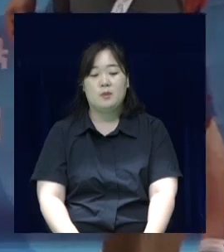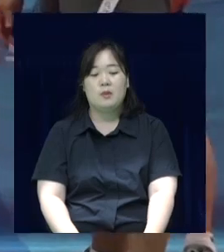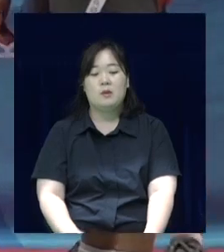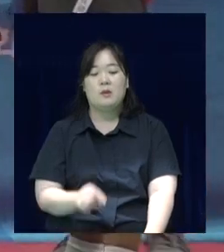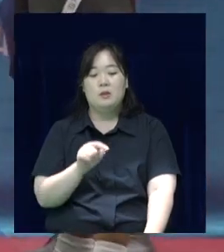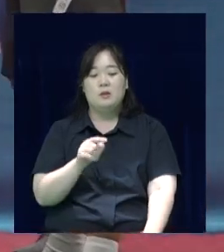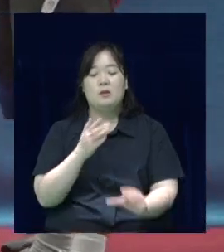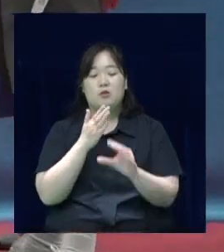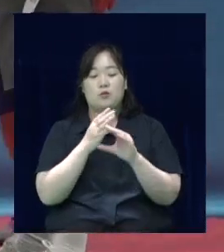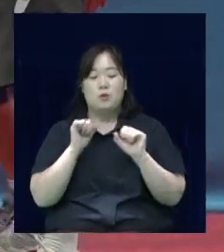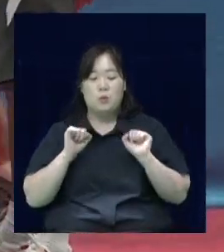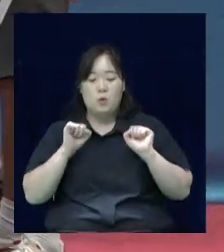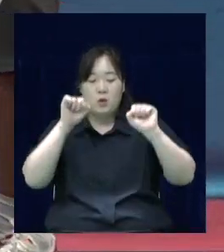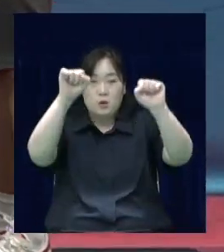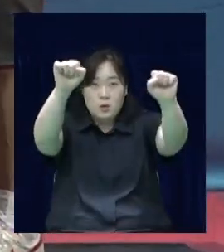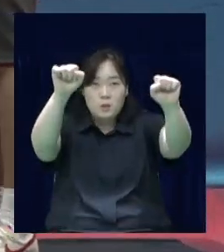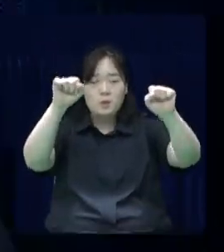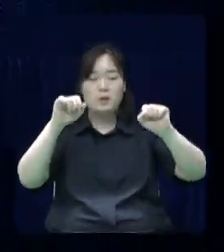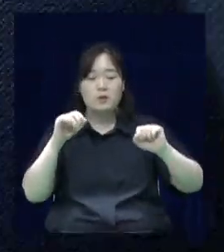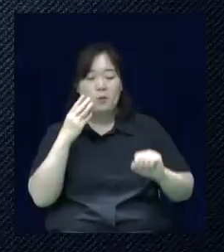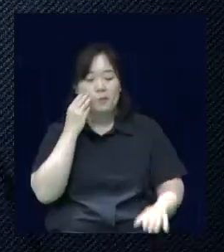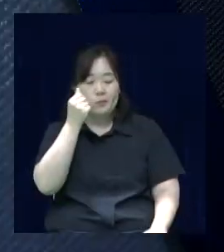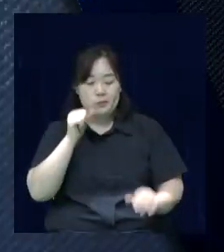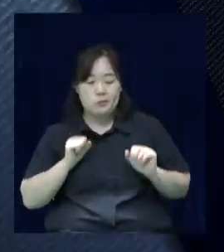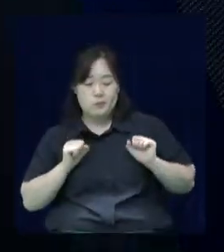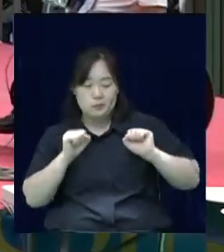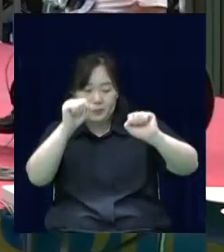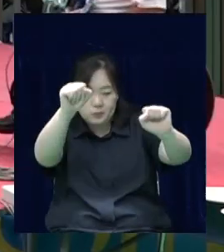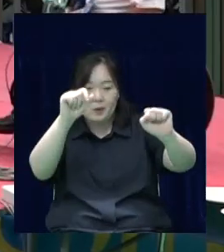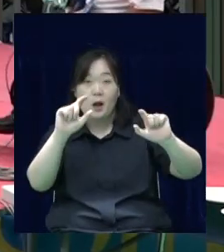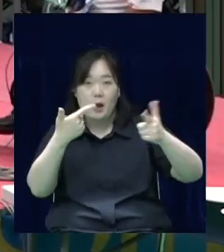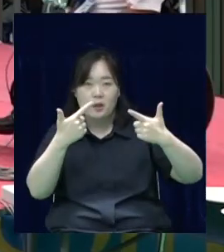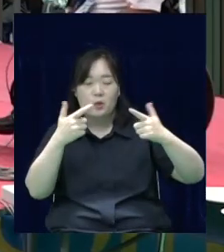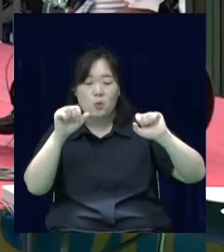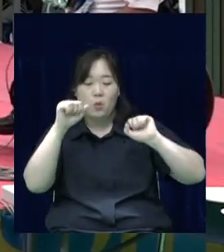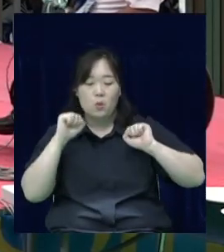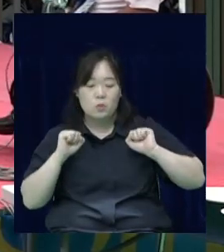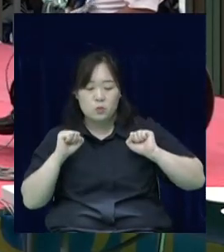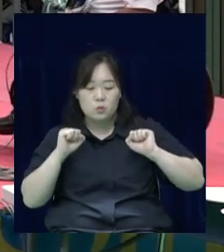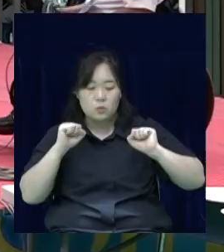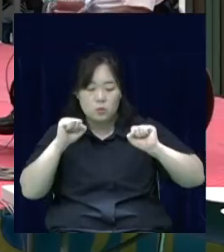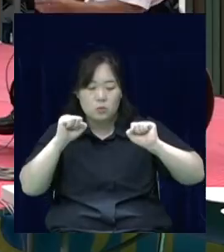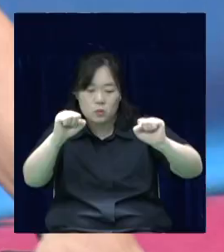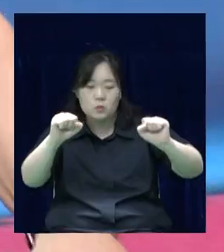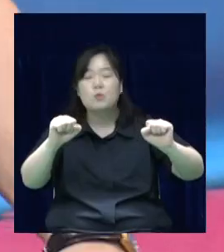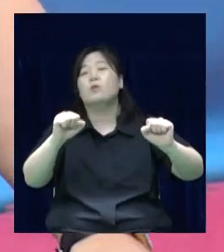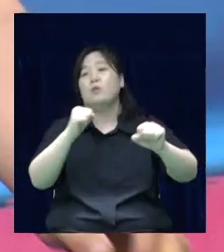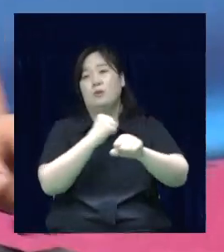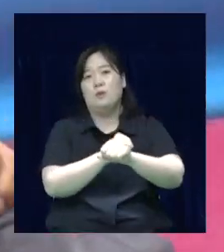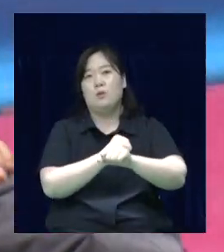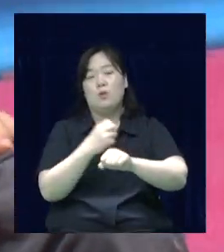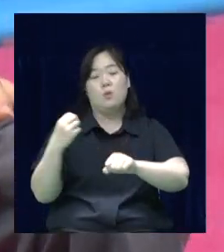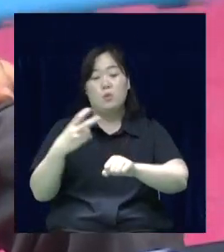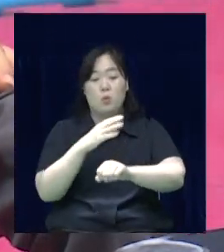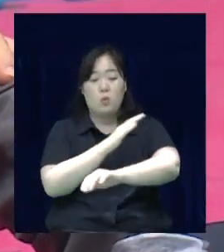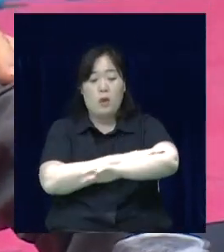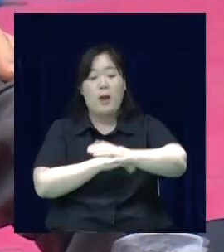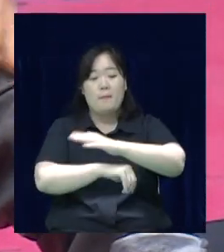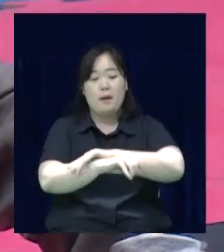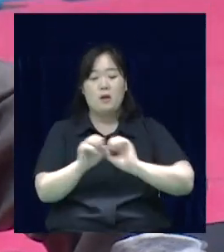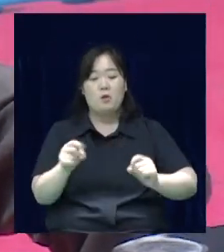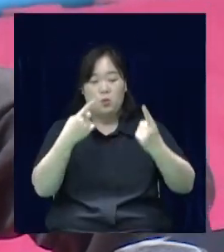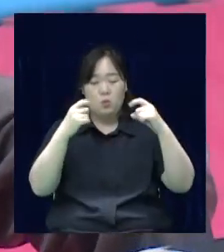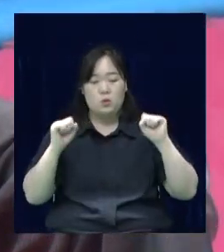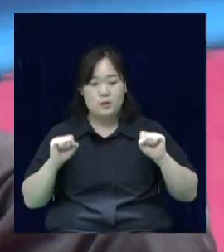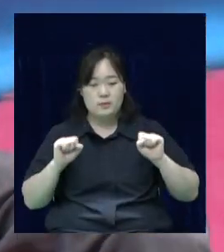나오고요. 또 중요한 규칙 중에 하나가 뭐냐면 양팔이 동시에 펴져야 되는 규칙이 있습니다. 근데 이것이 우리가 시간적으로